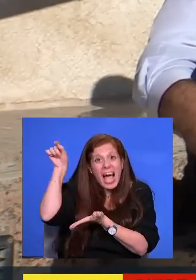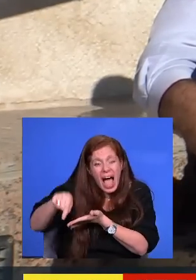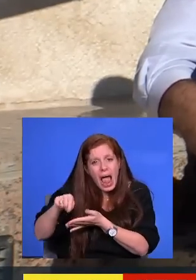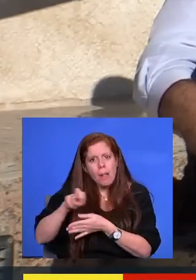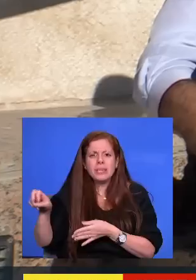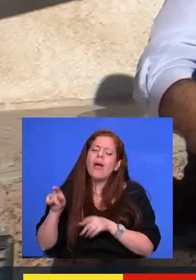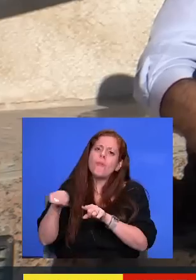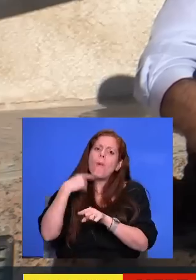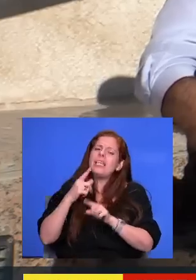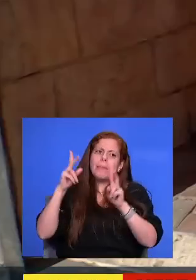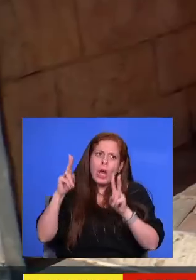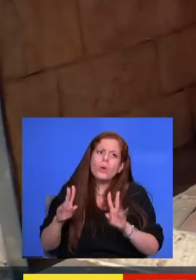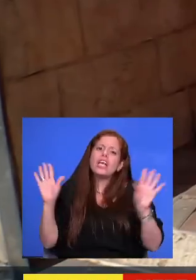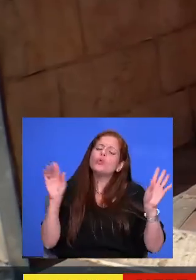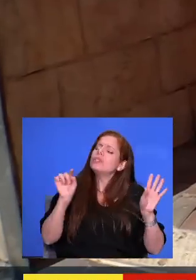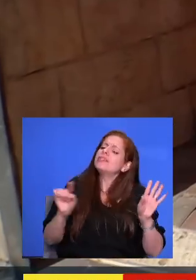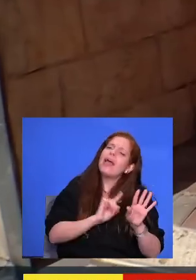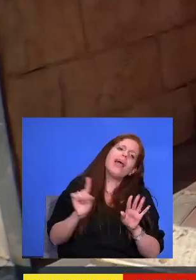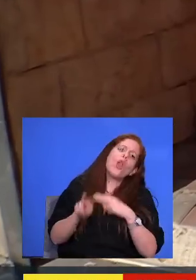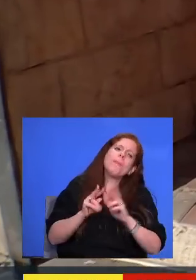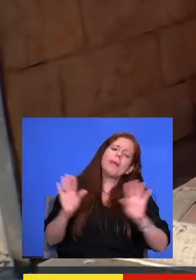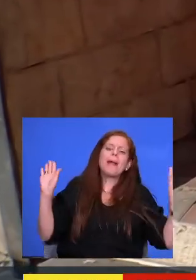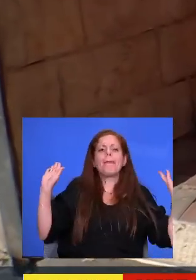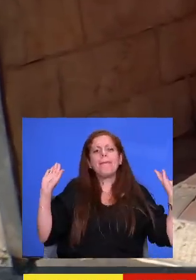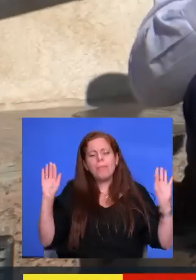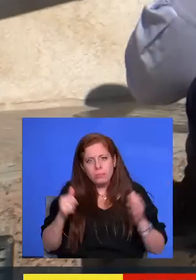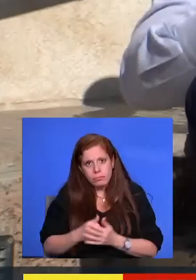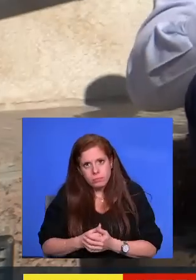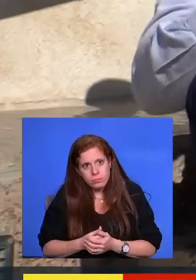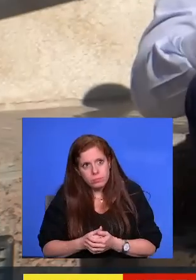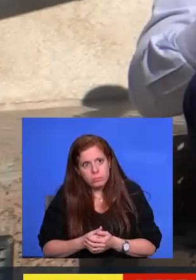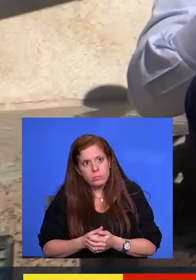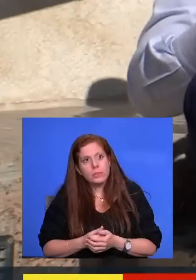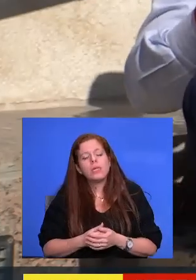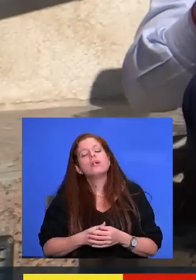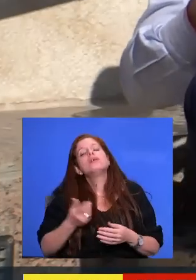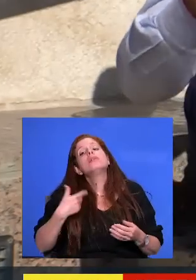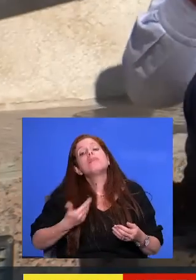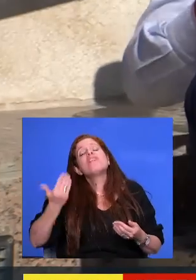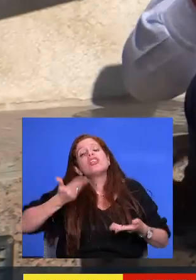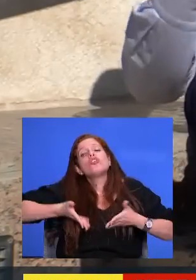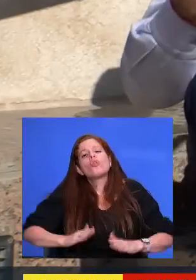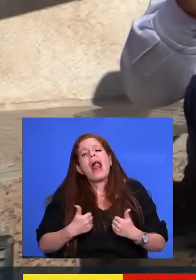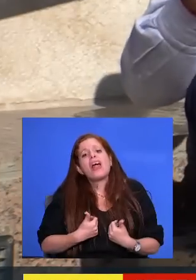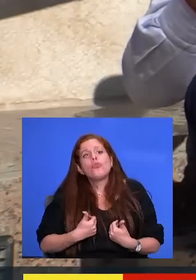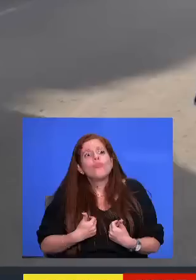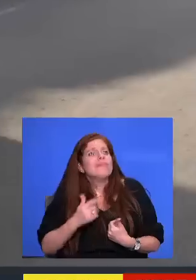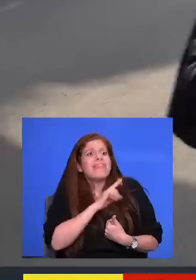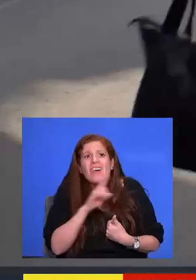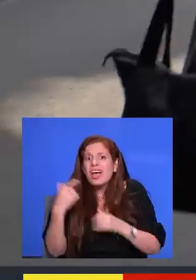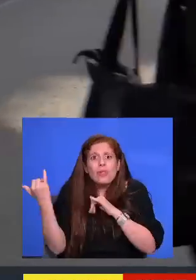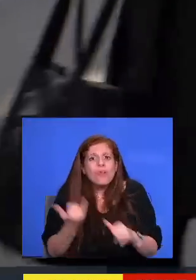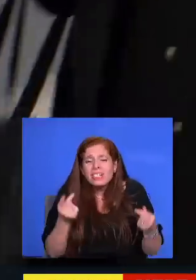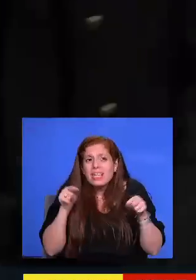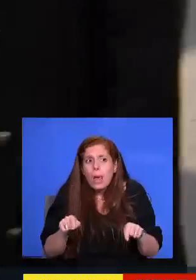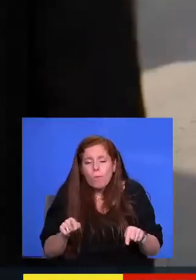אנחנו נעצור. פה, דוכני מפעל הפיס, זה לא. זה קיים משנולדנו, זה קיים. אף אחד לא הביא את זה לפה.